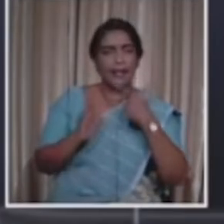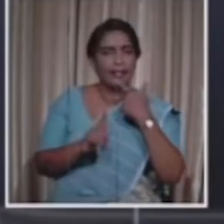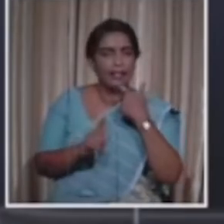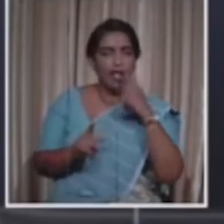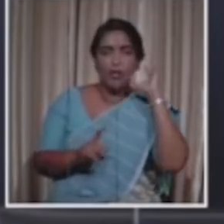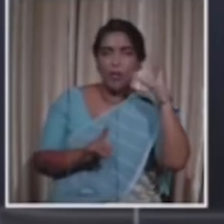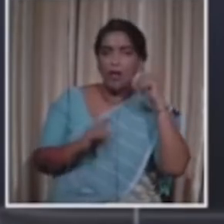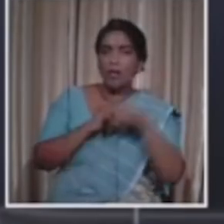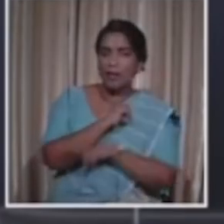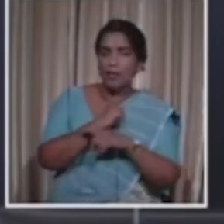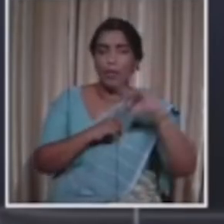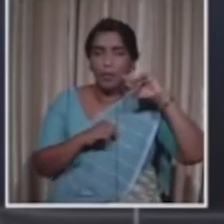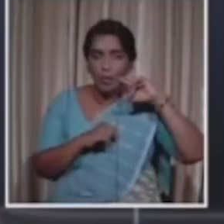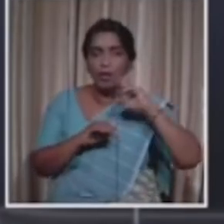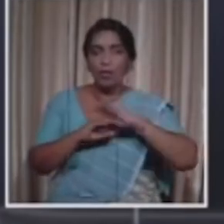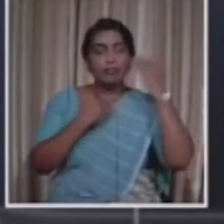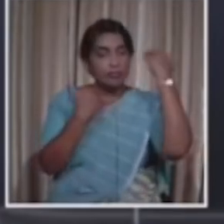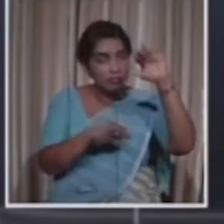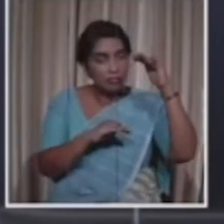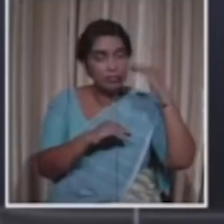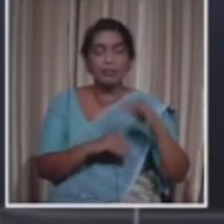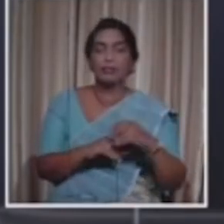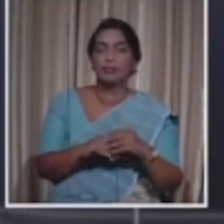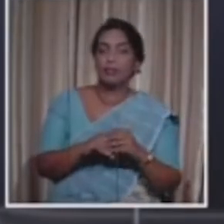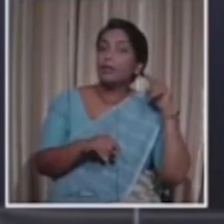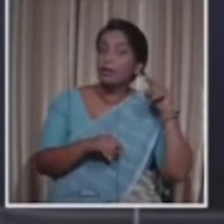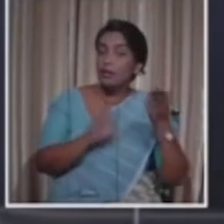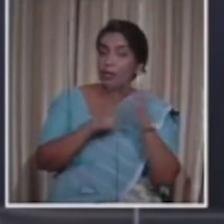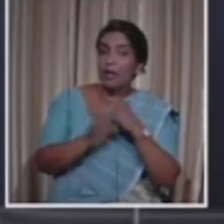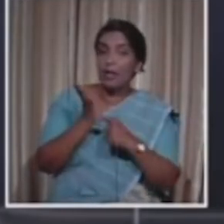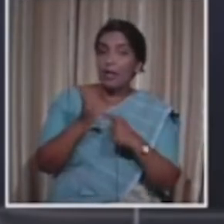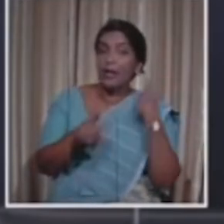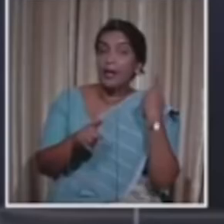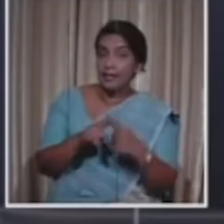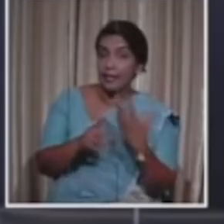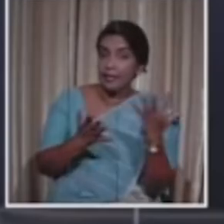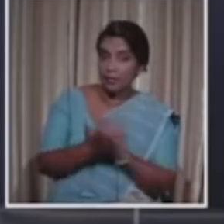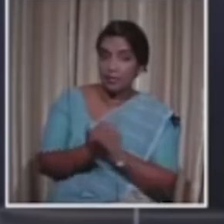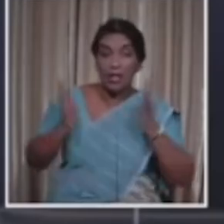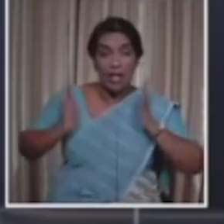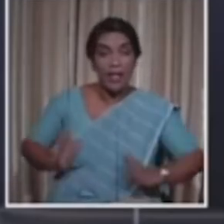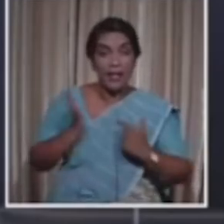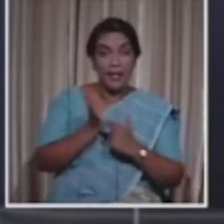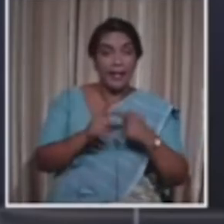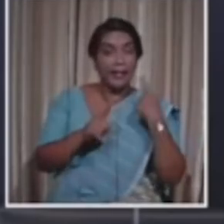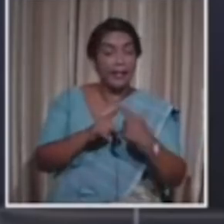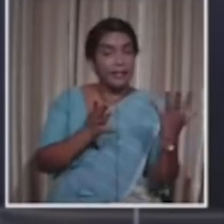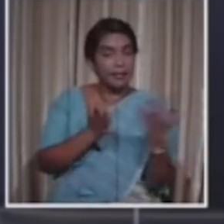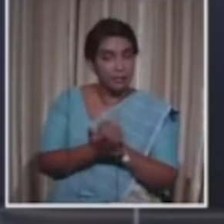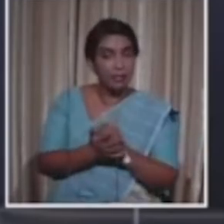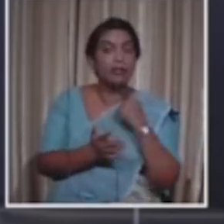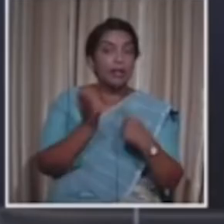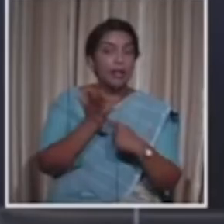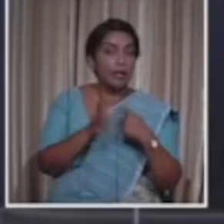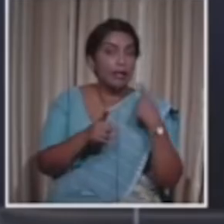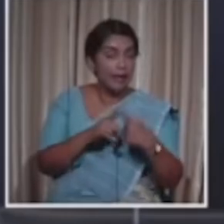rubber, kulubadu, apanane, ilat ekhale badu, badu ke hua. Engga badde bawa pene hua ekollo. Eh, mau badu ya